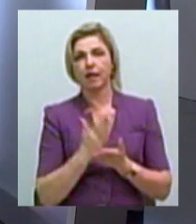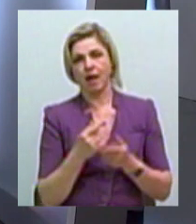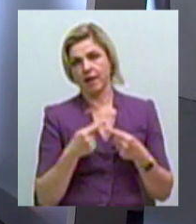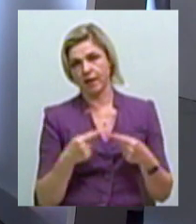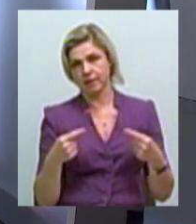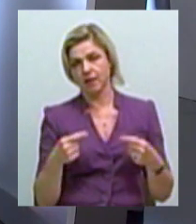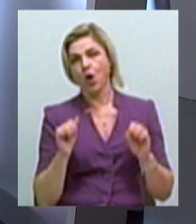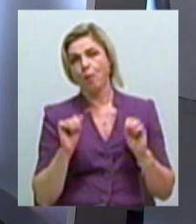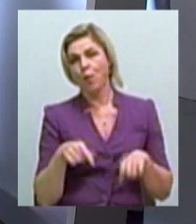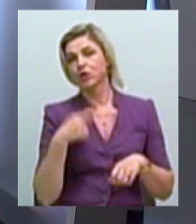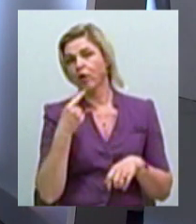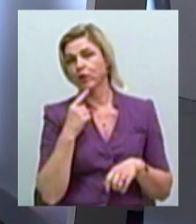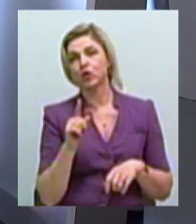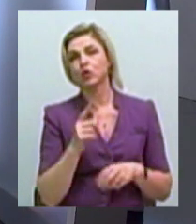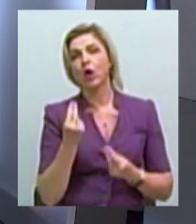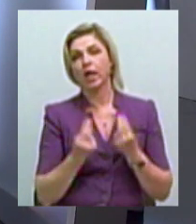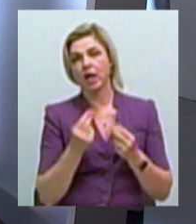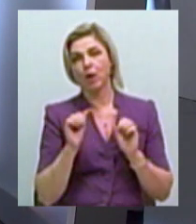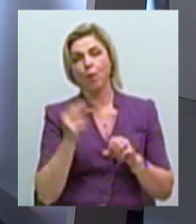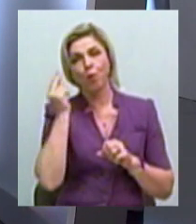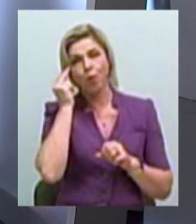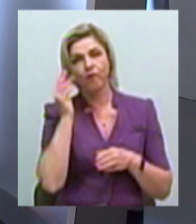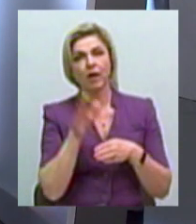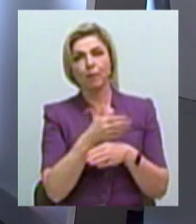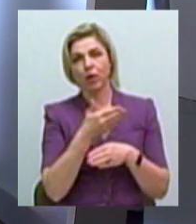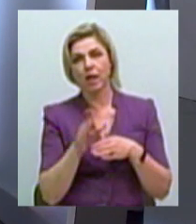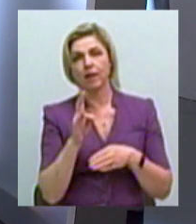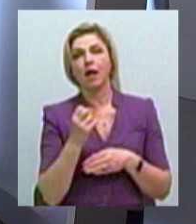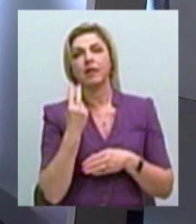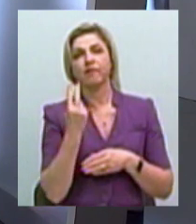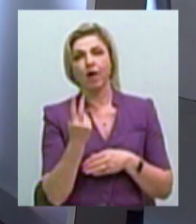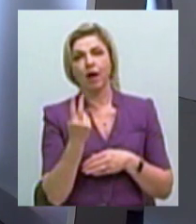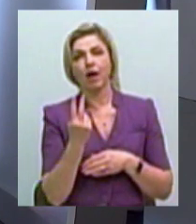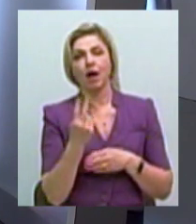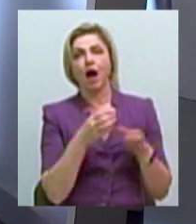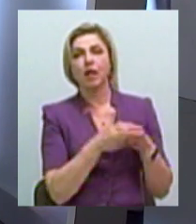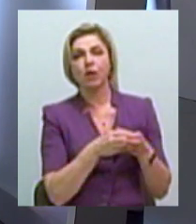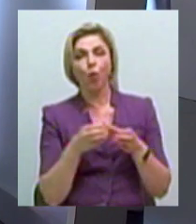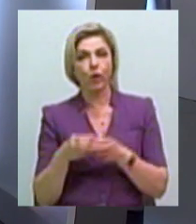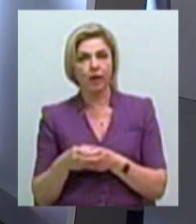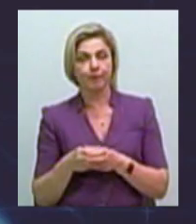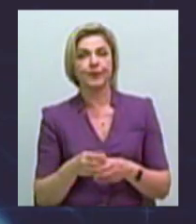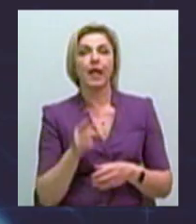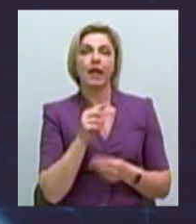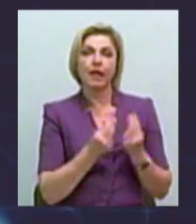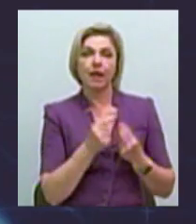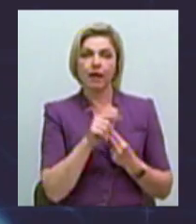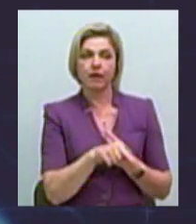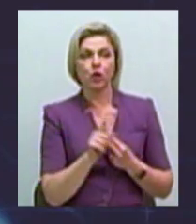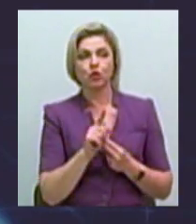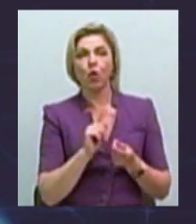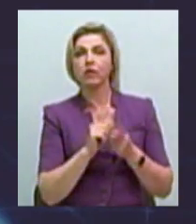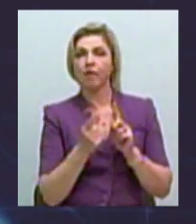говорити про те, власне кажучи, що їх можна умовно поділити на дві категорії. Це ті, які